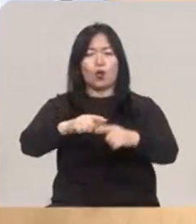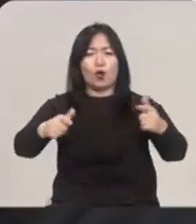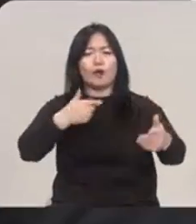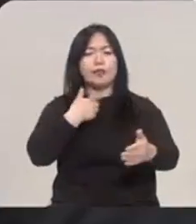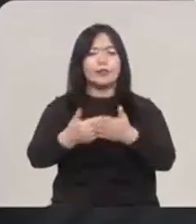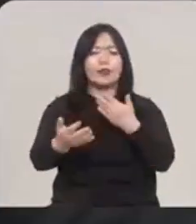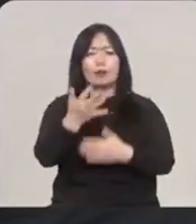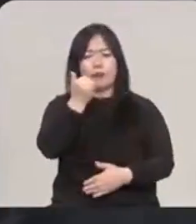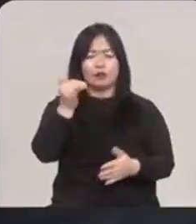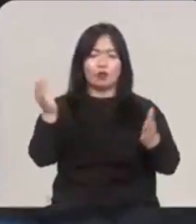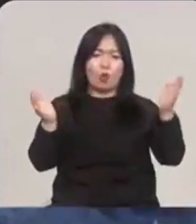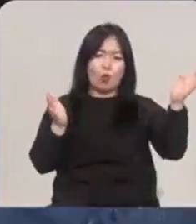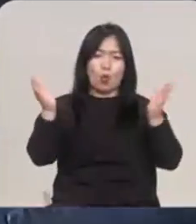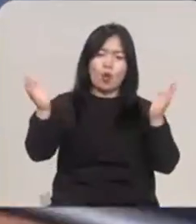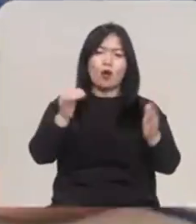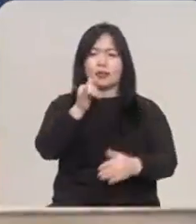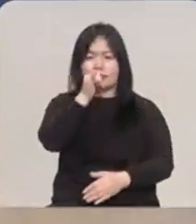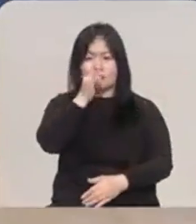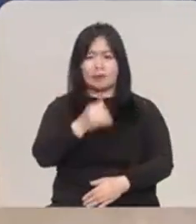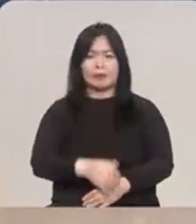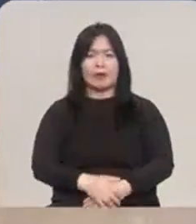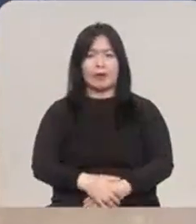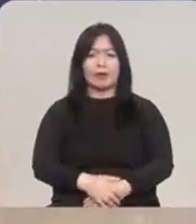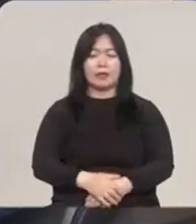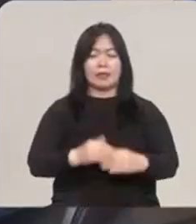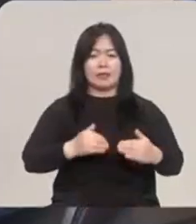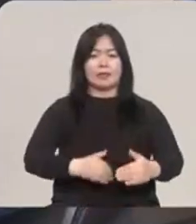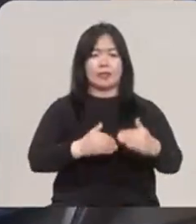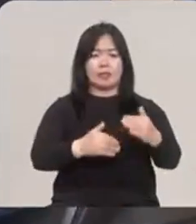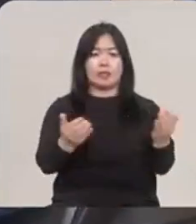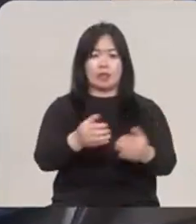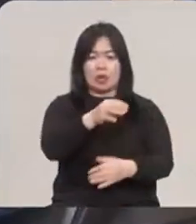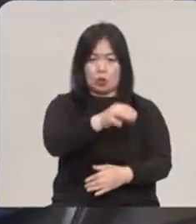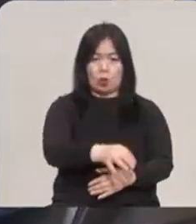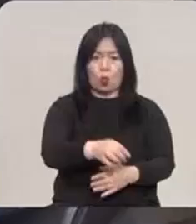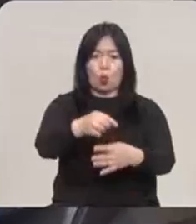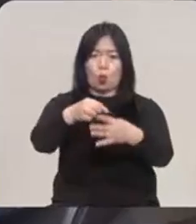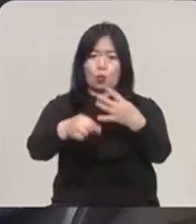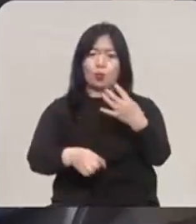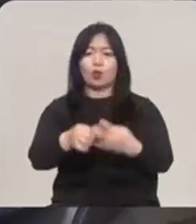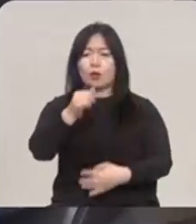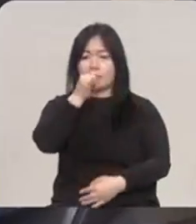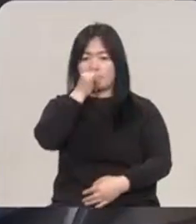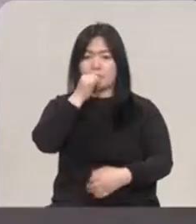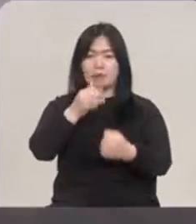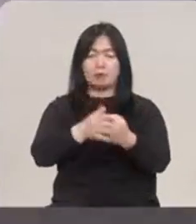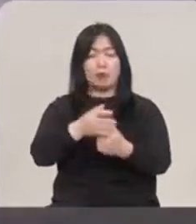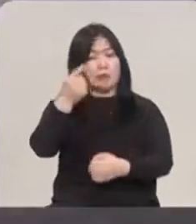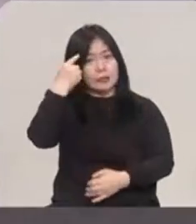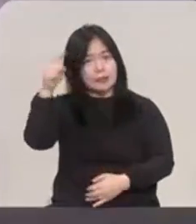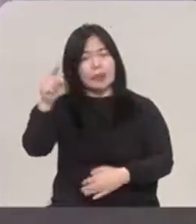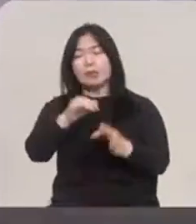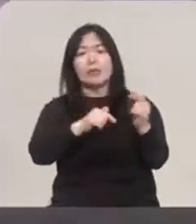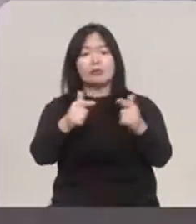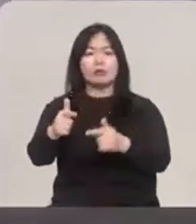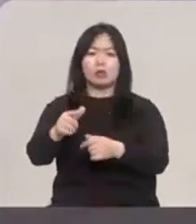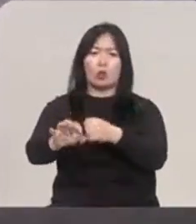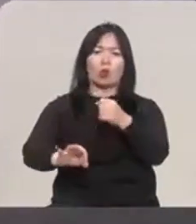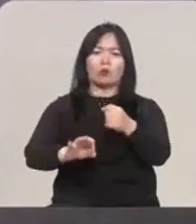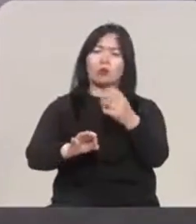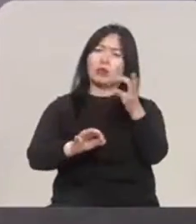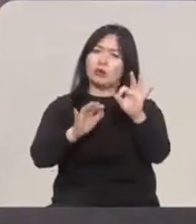체험 행사, 공연 등이 펼쳐집니다. 체계적인 작업 공간과 프로그램을 통해 창작 예술인도 10명